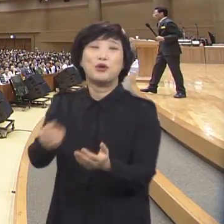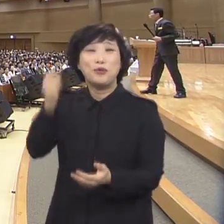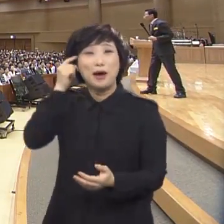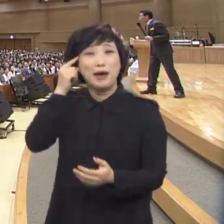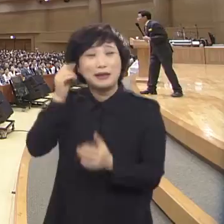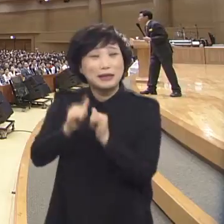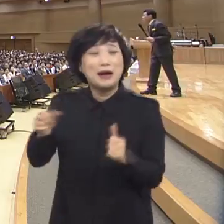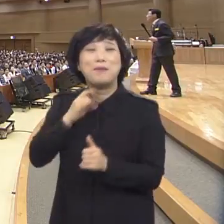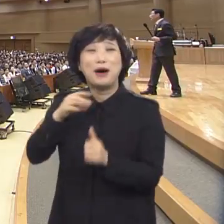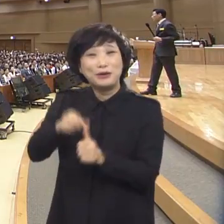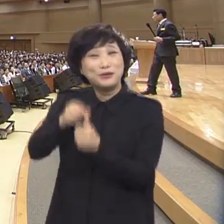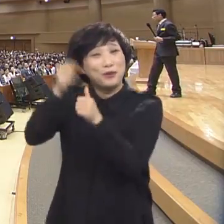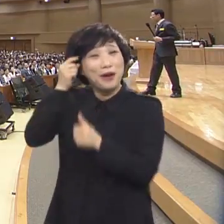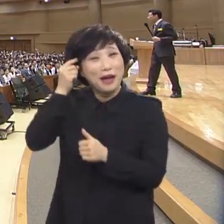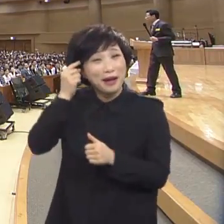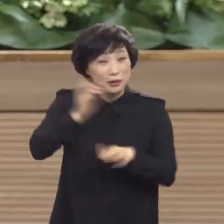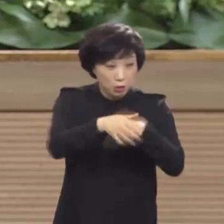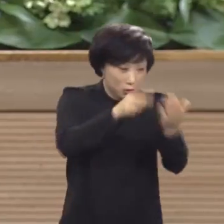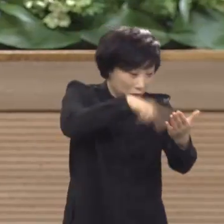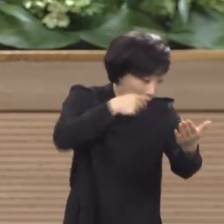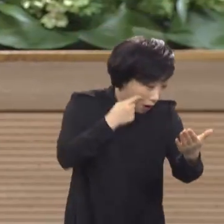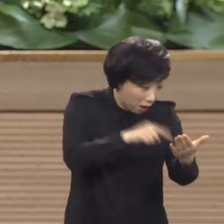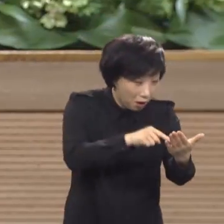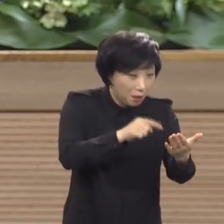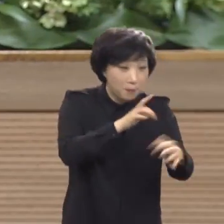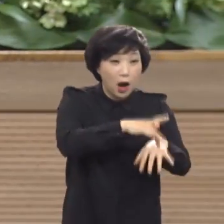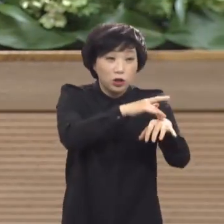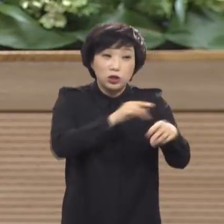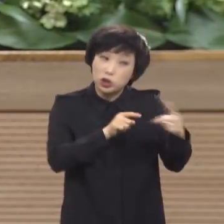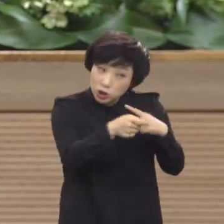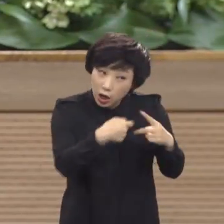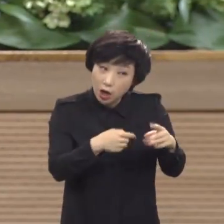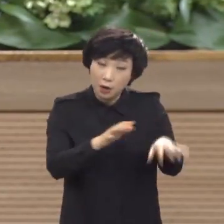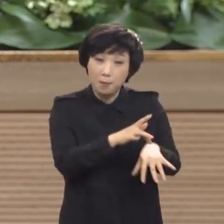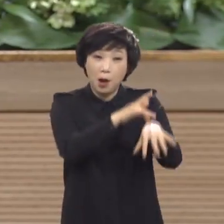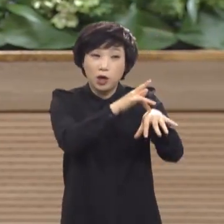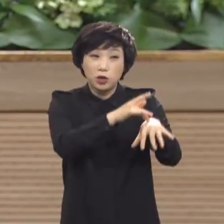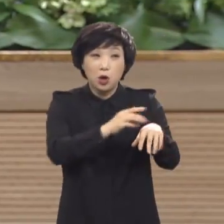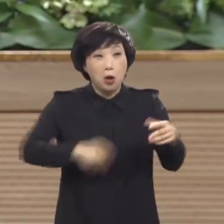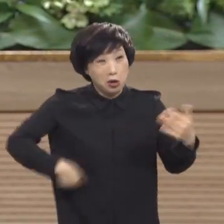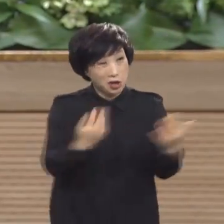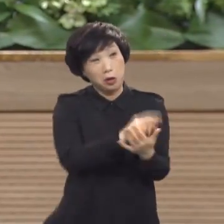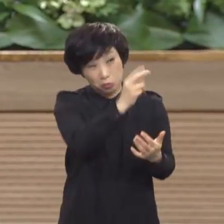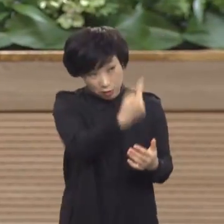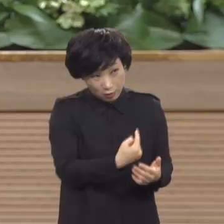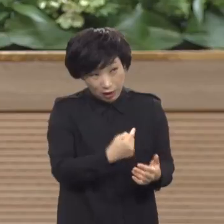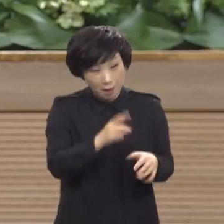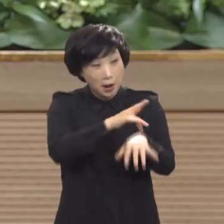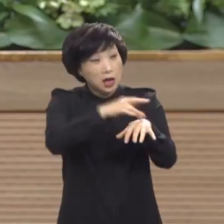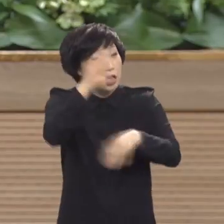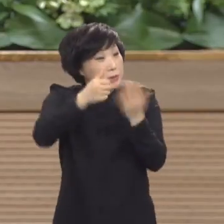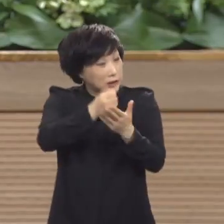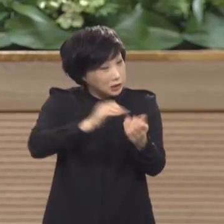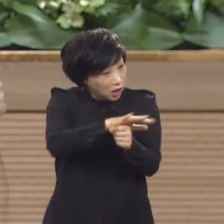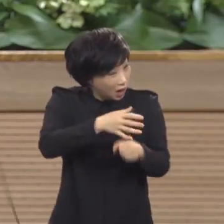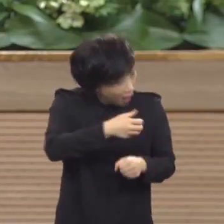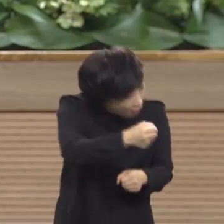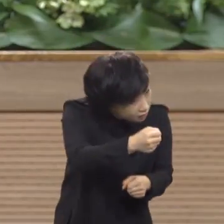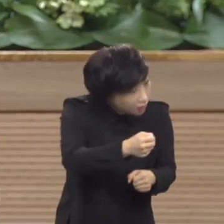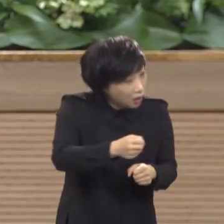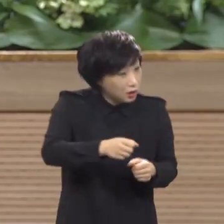용서한다든지 마귀를 이해한다든지 회개하고 돌아오라든지 마귀도 하나님의 사랑을